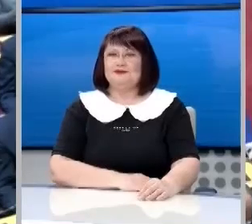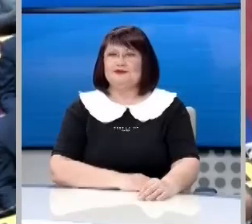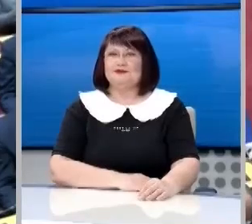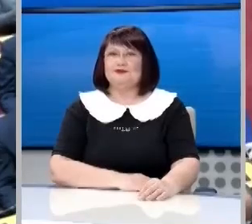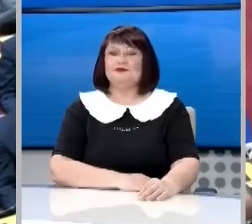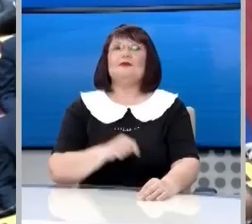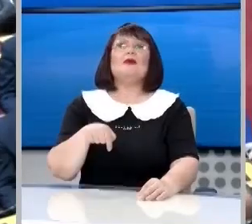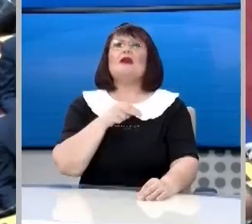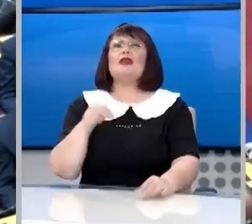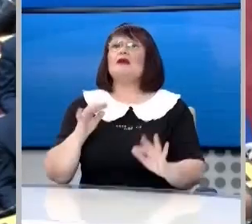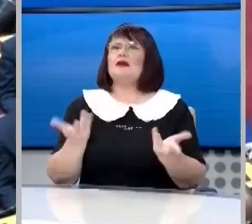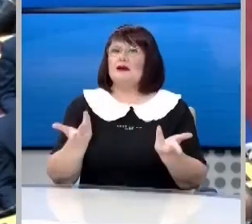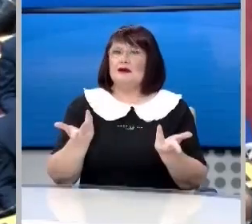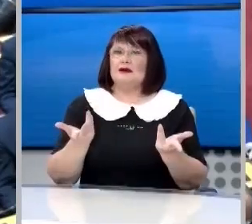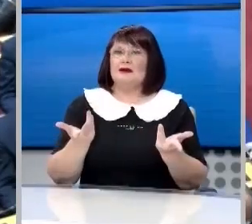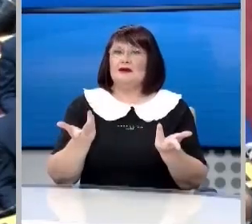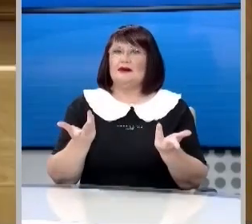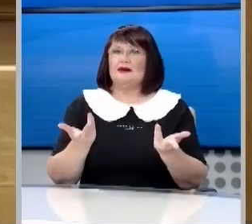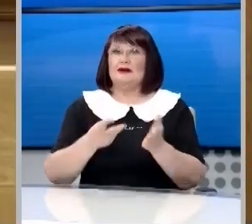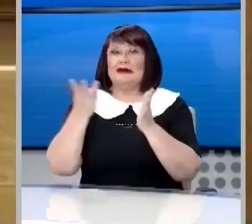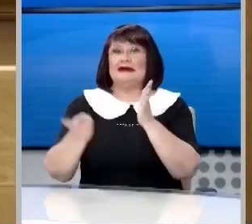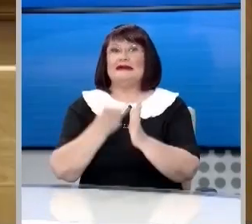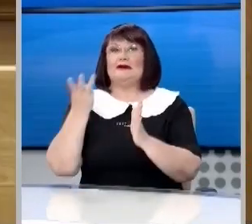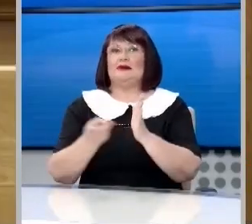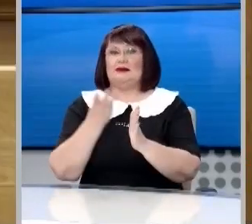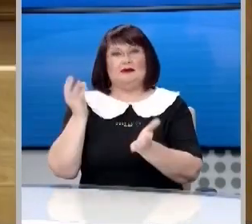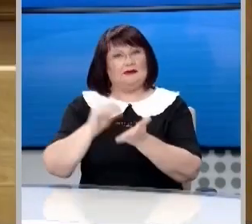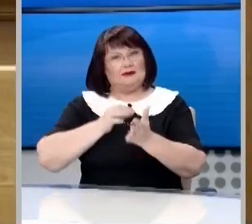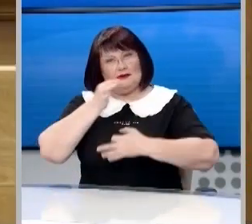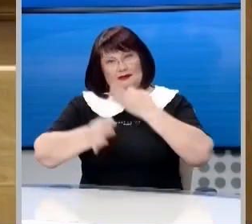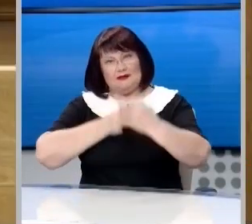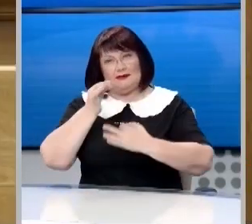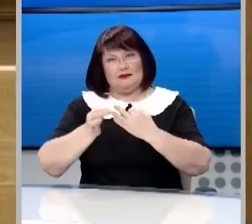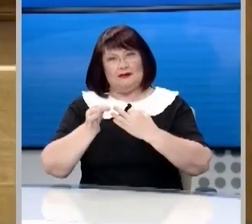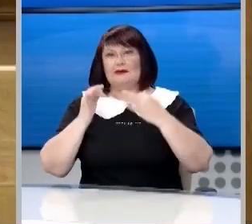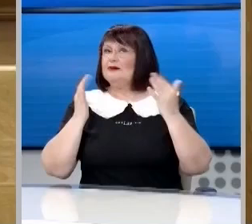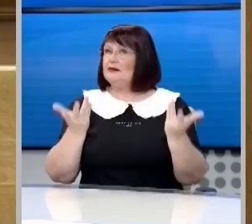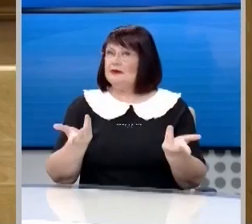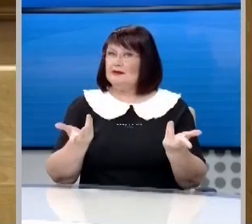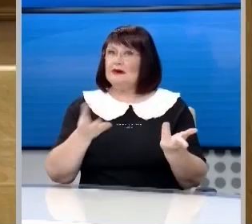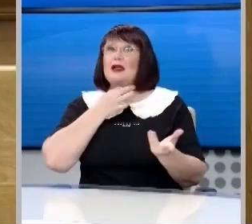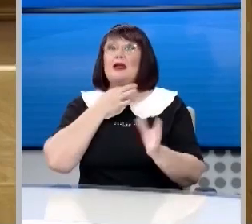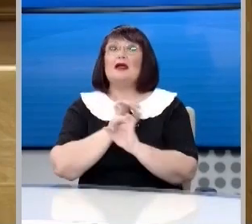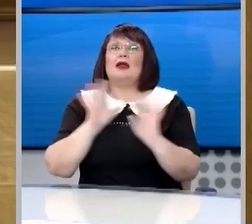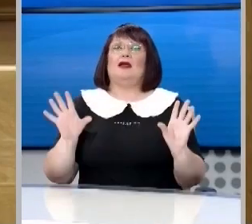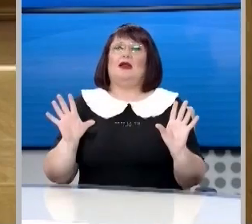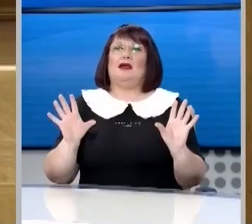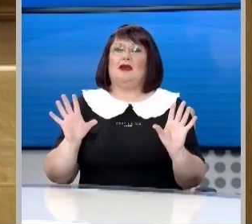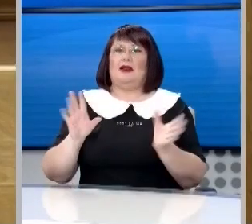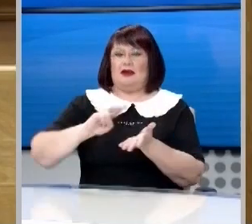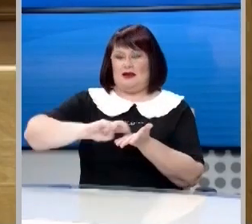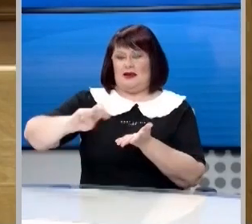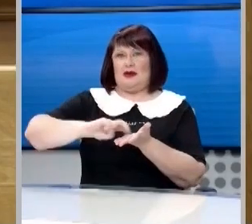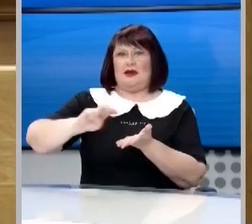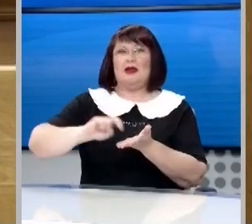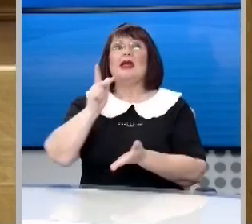Πρόκειται για πόρους που για τρίτη φορά, το τονίζω, μετατρέπονται και σε μια έκτακτη εισφορά προς